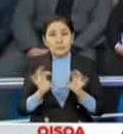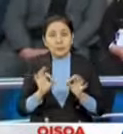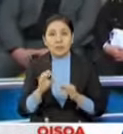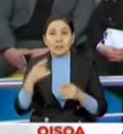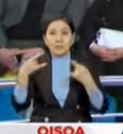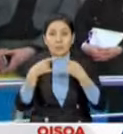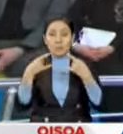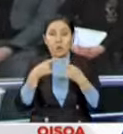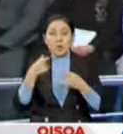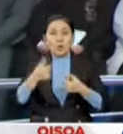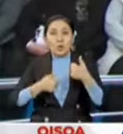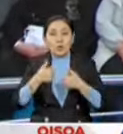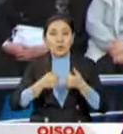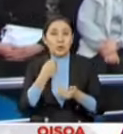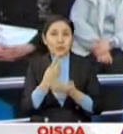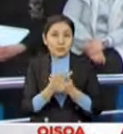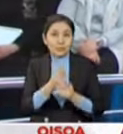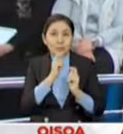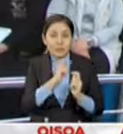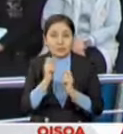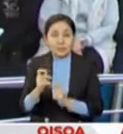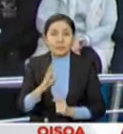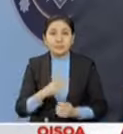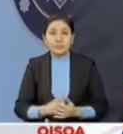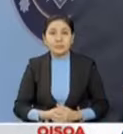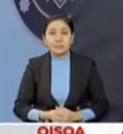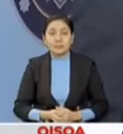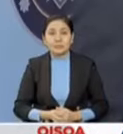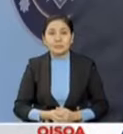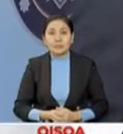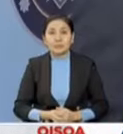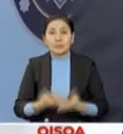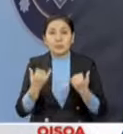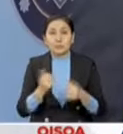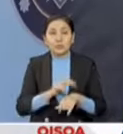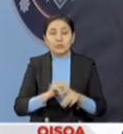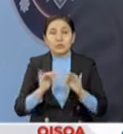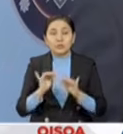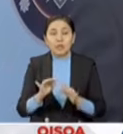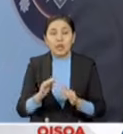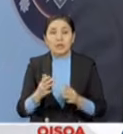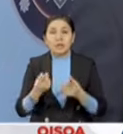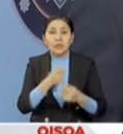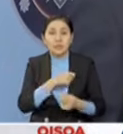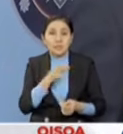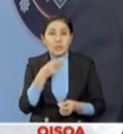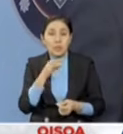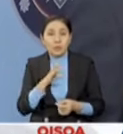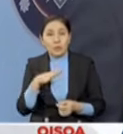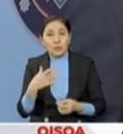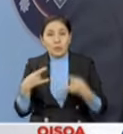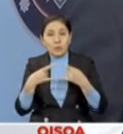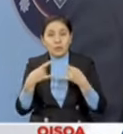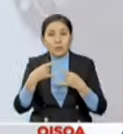ijtimoiy roliklar tanlovi g'oliblarini taqdirlash marosimi o'tkazildi. Mana bugun Ichki ishlar vazirligi jamoat xavfsizligi departamenti tomonidan